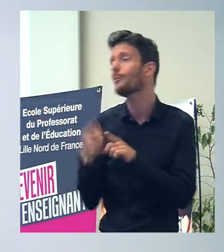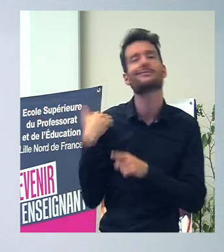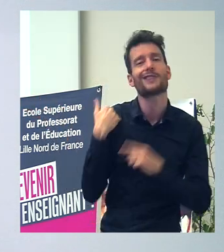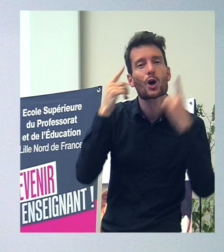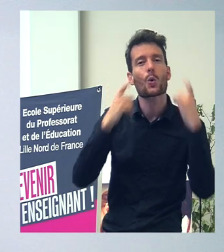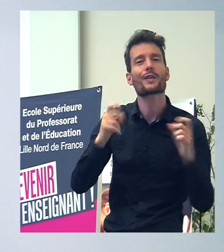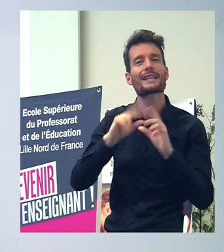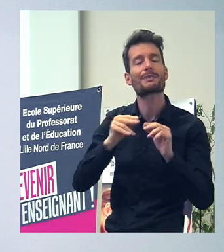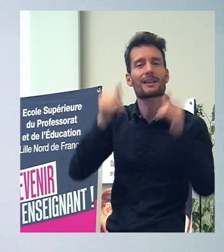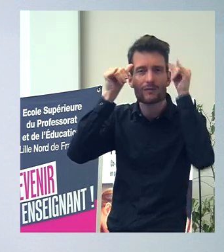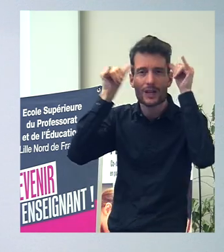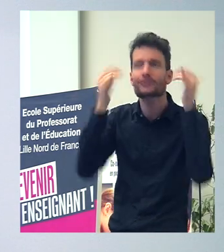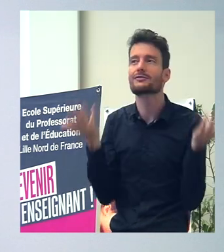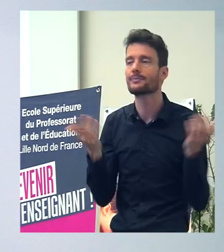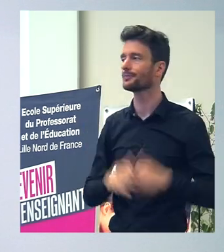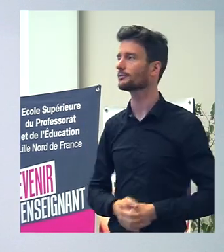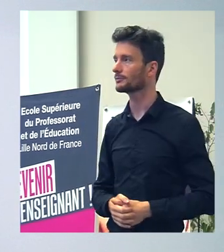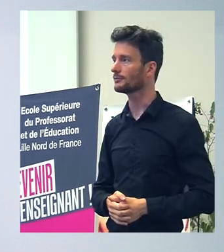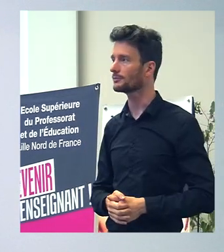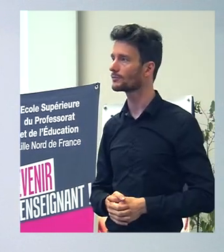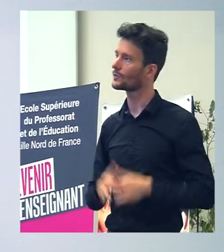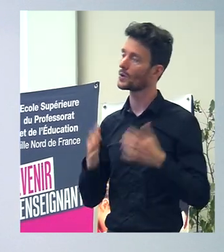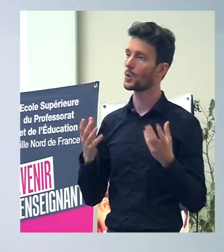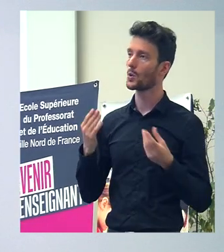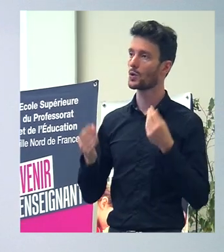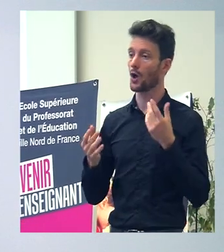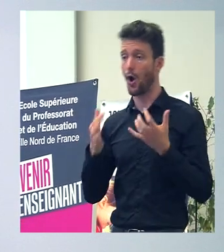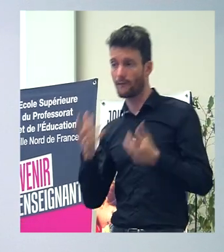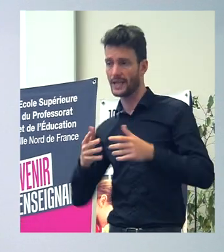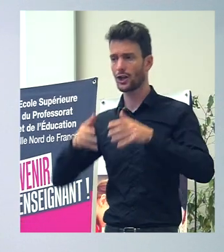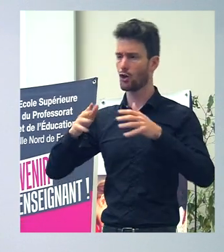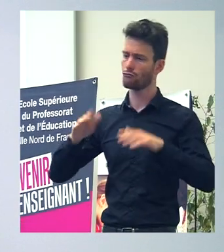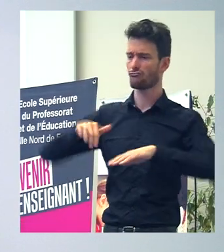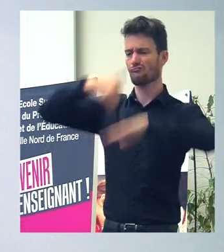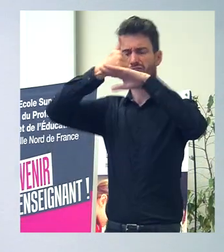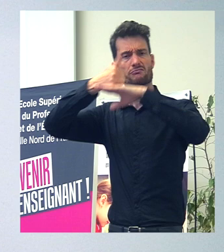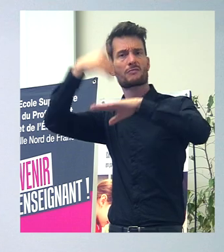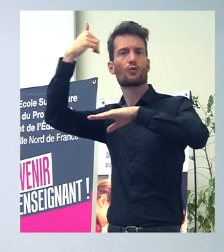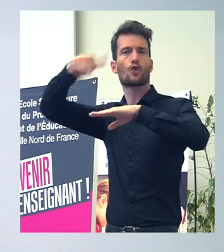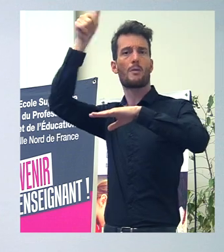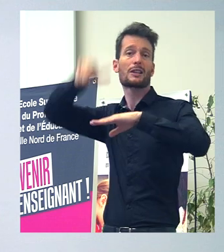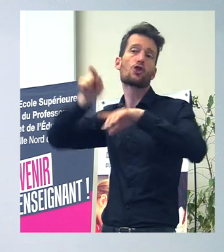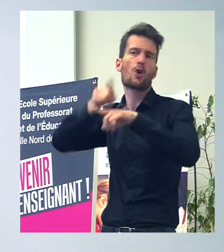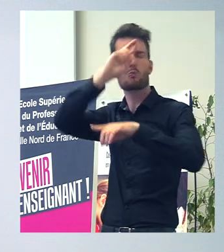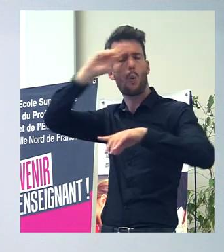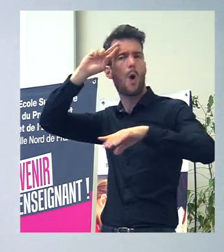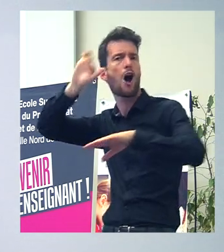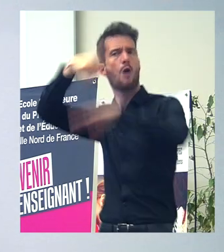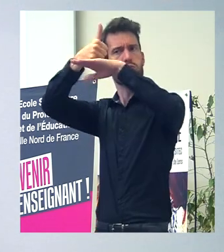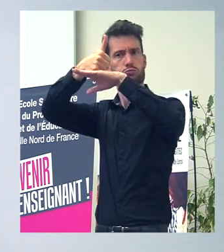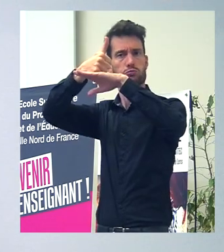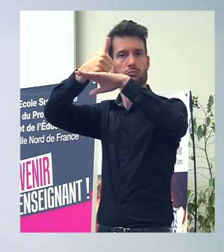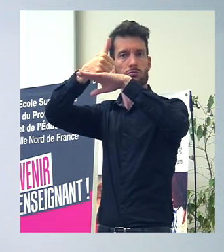Est-ce qu'on est pour une monarchie mono-archaïne, c'est-à-dire le pouvoir d'un seul, ou au contraire pour une